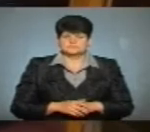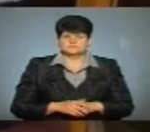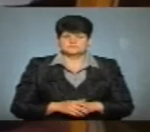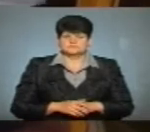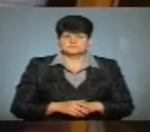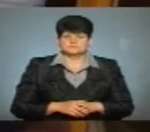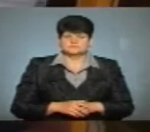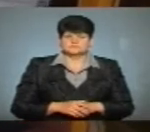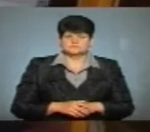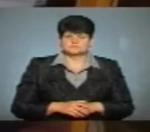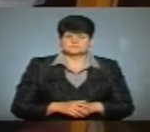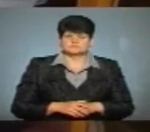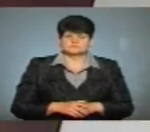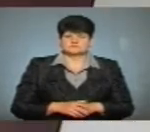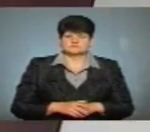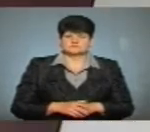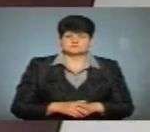Тернопільщина.